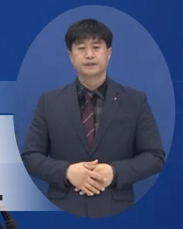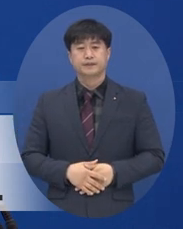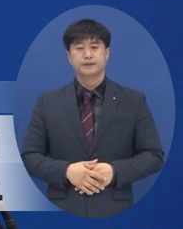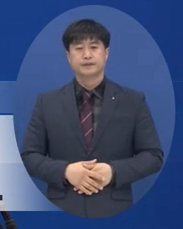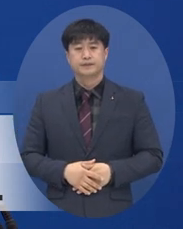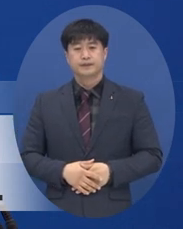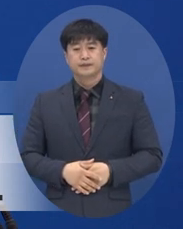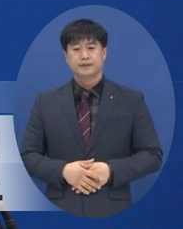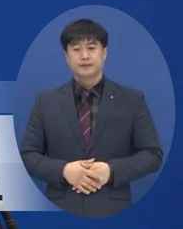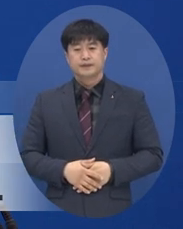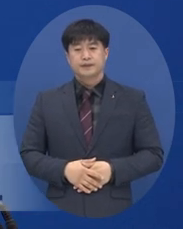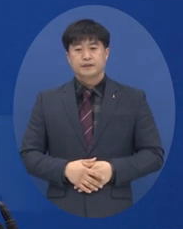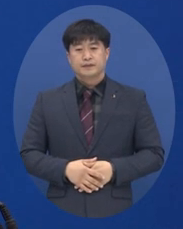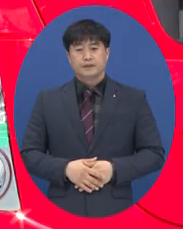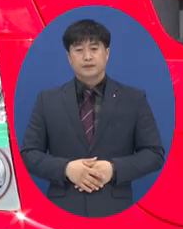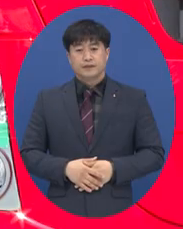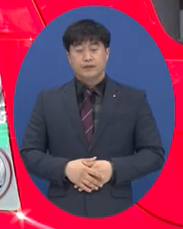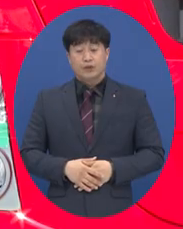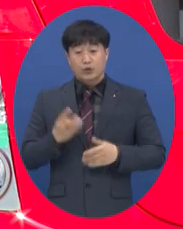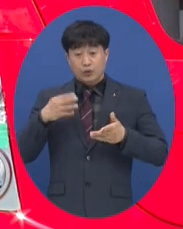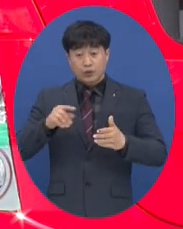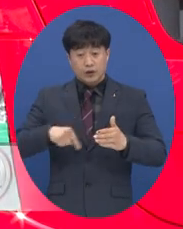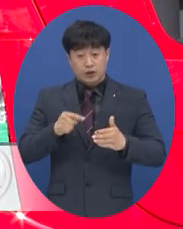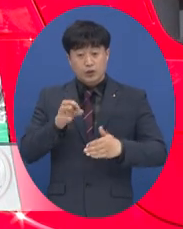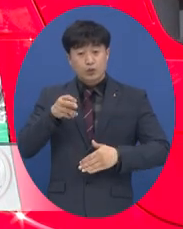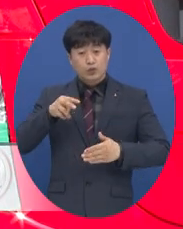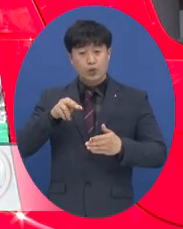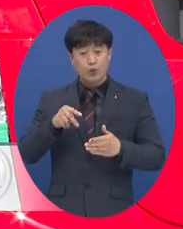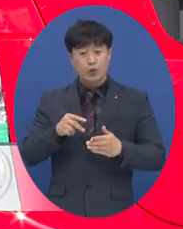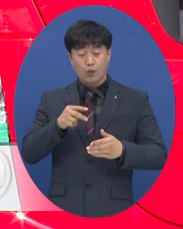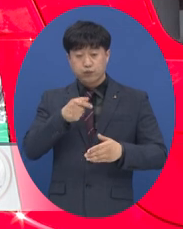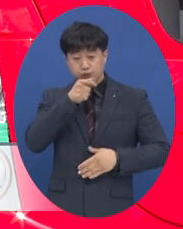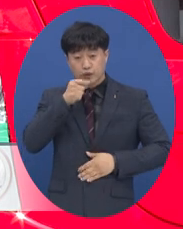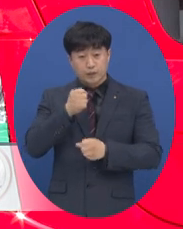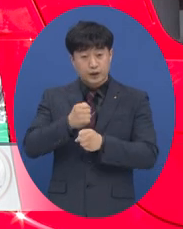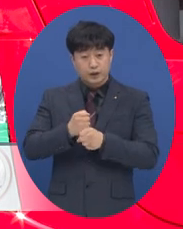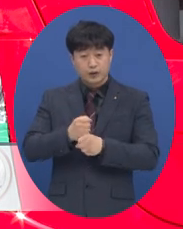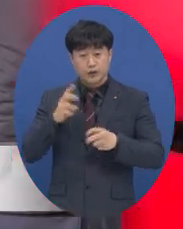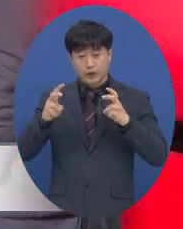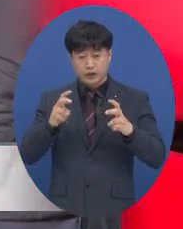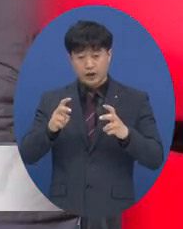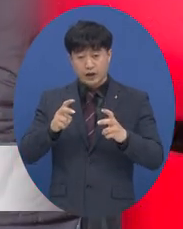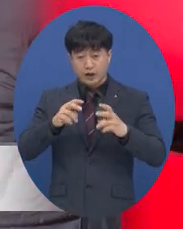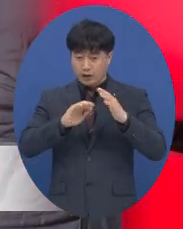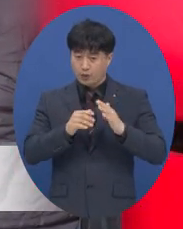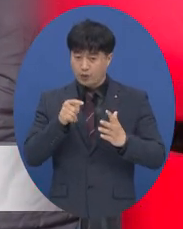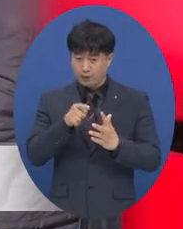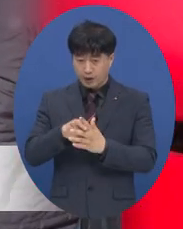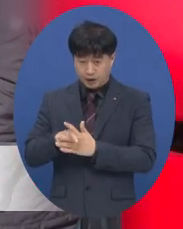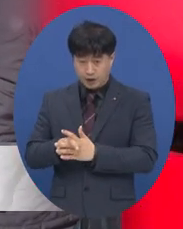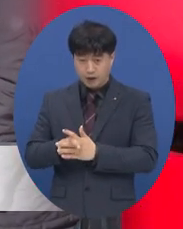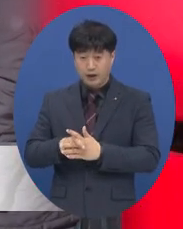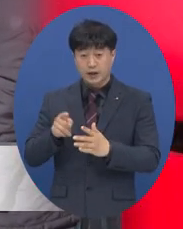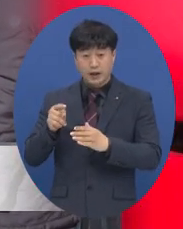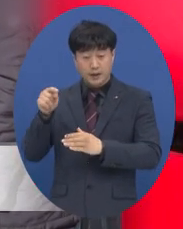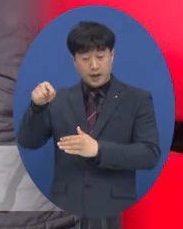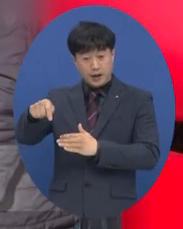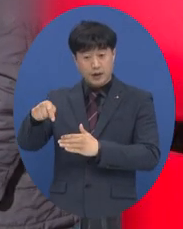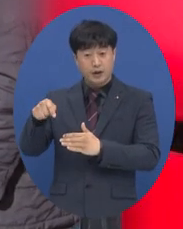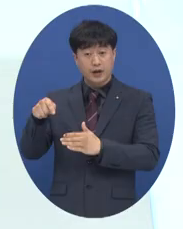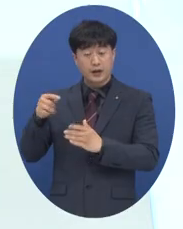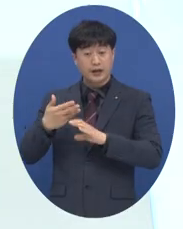노력이 필요하다고 생각이 됩니다. 또는 도내 요소수 생산 업체와 판매처 현황을 파악하고 해외 수입 판로를 지원할